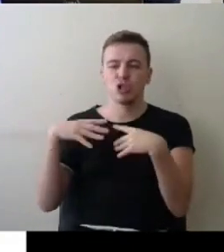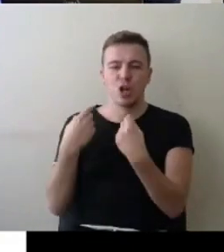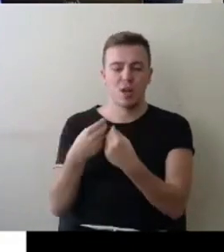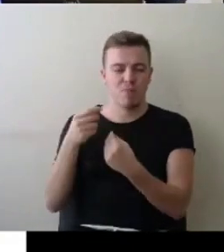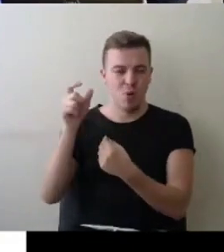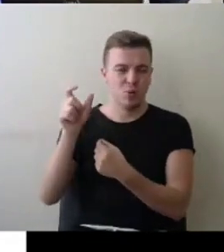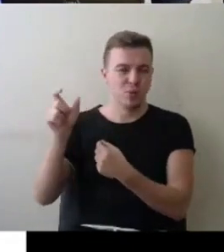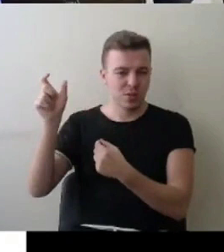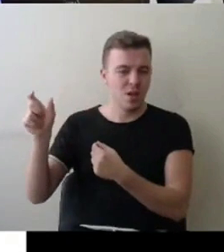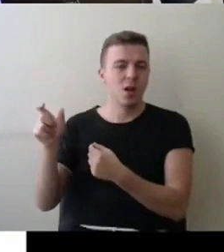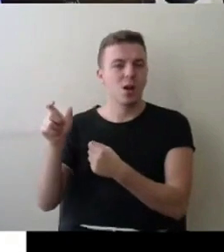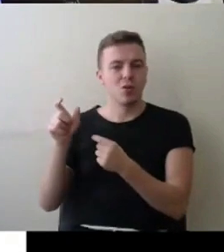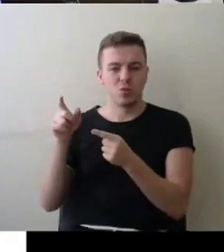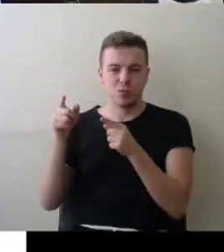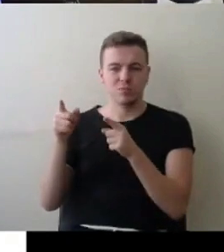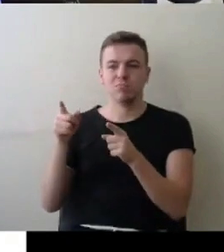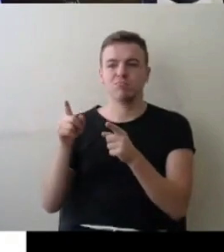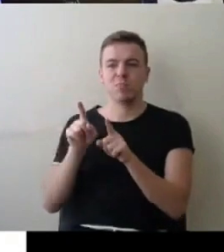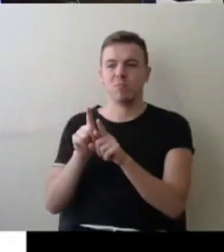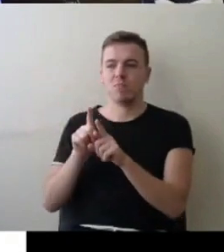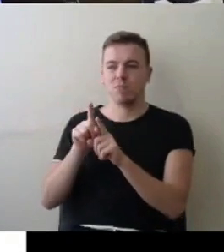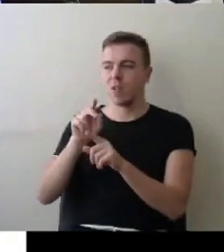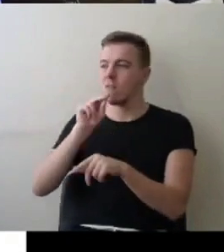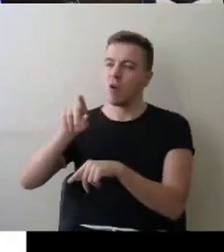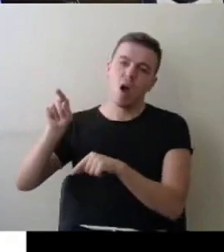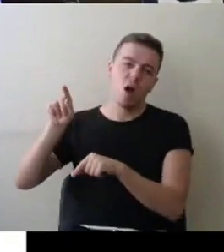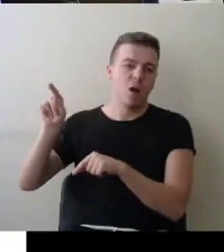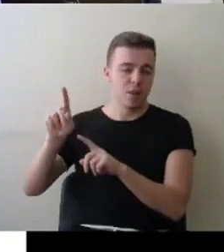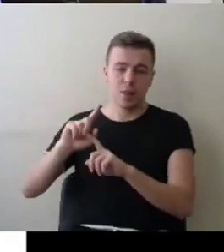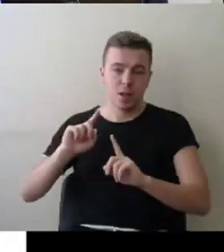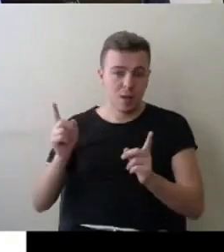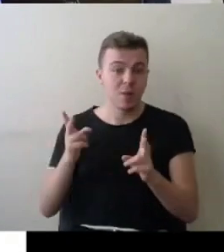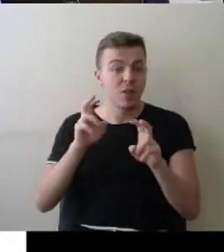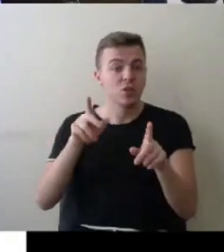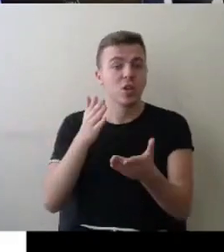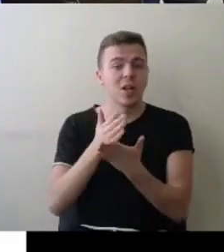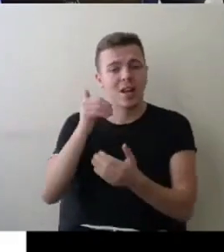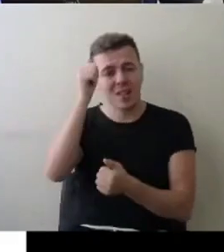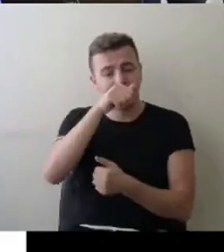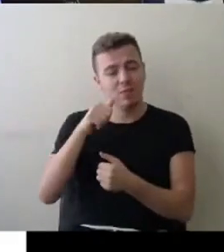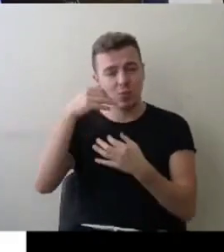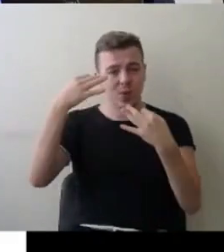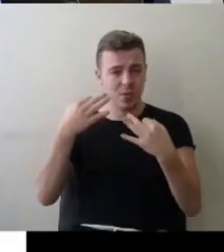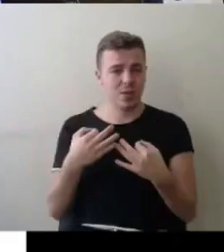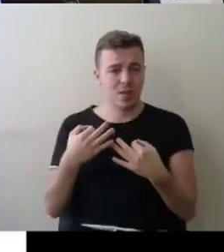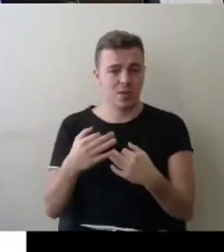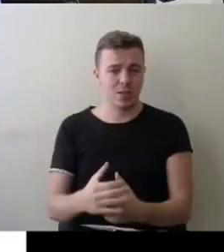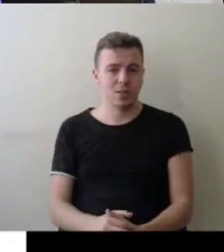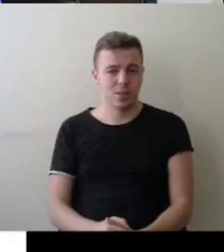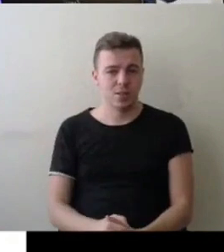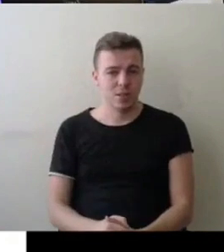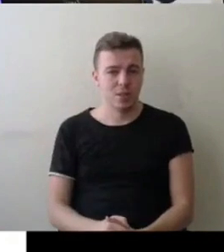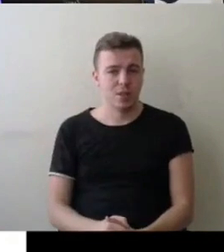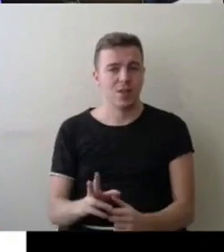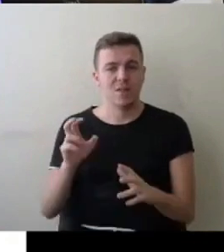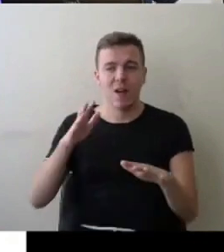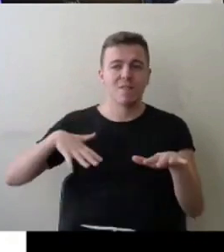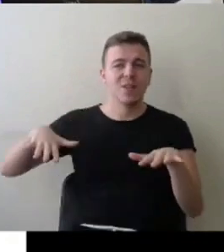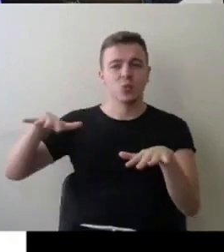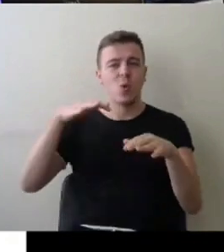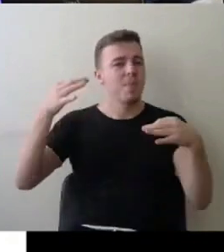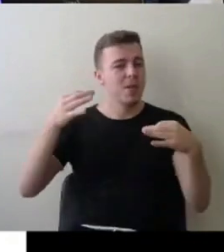nuostatos konstitucijos pristato šeimą kaip individuo teisę į šeimą, ne? Ne kaip visuomenė, nes,